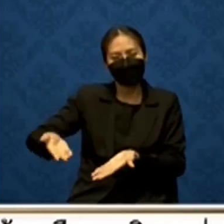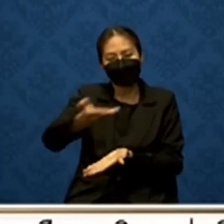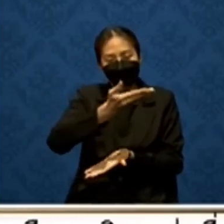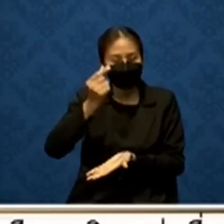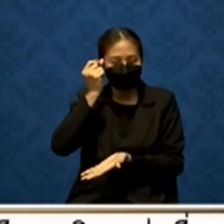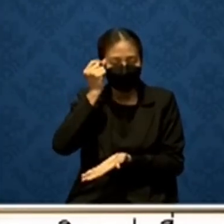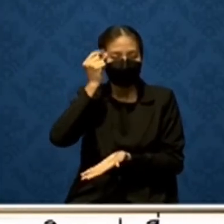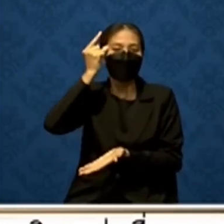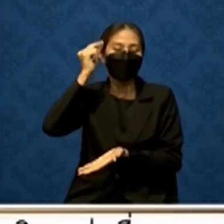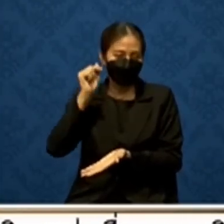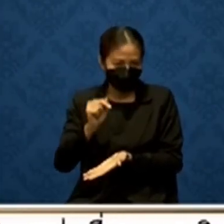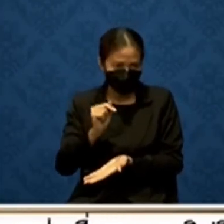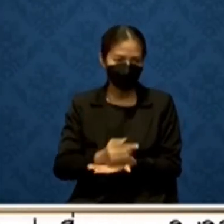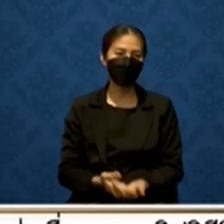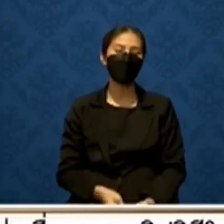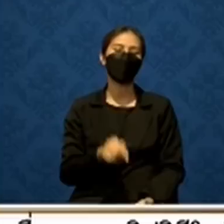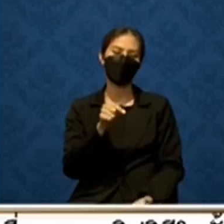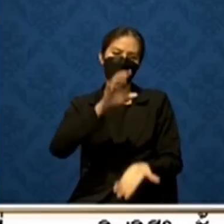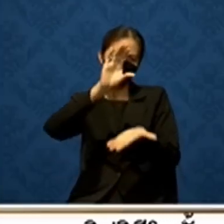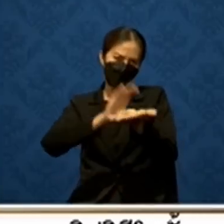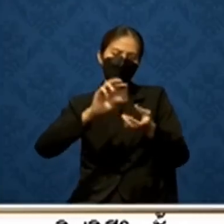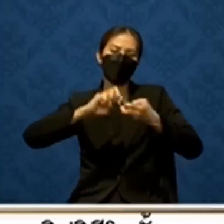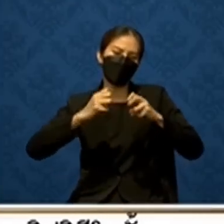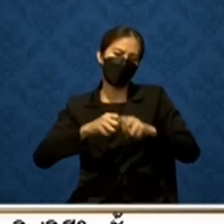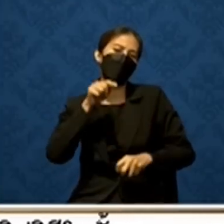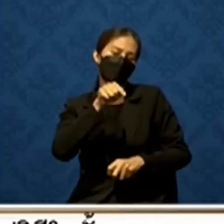ถานการณของกบช้างป่วย มนหน้าตาเป็อย่างไร